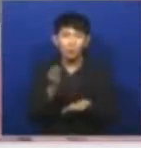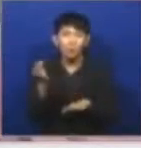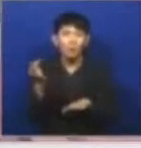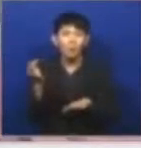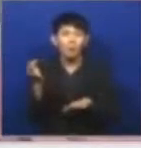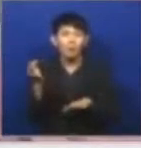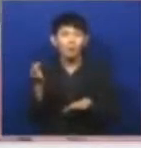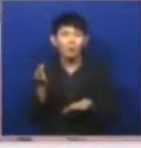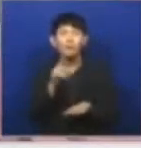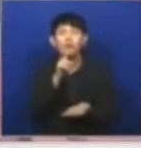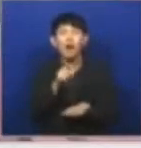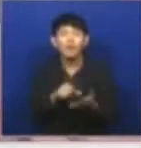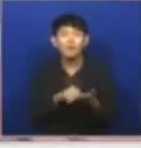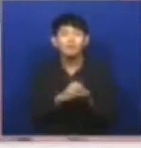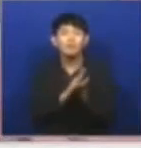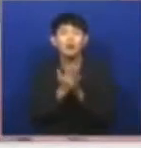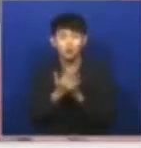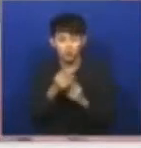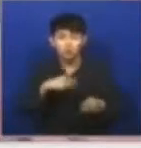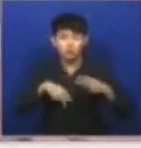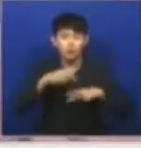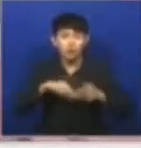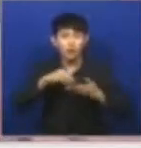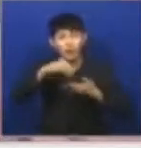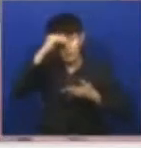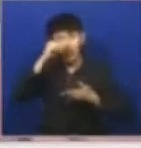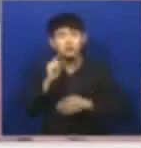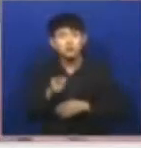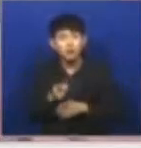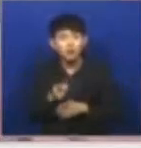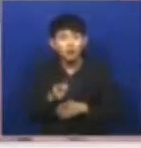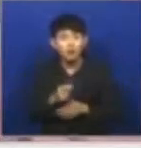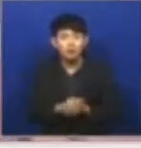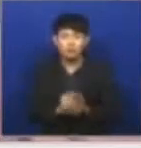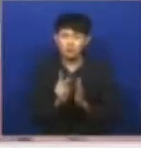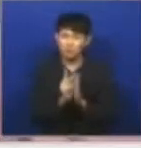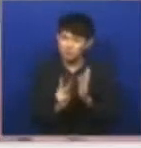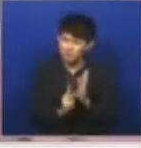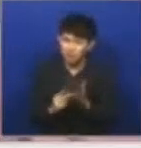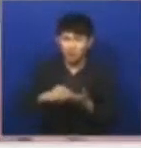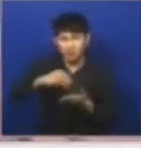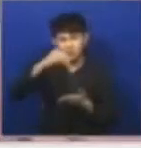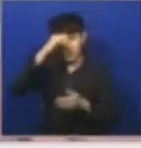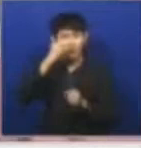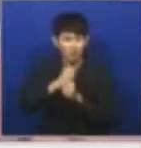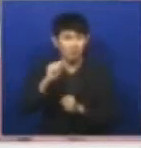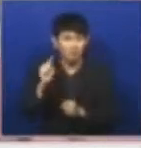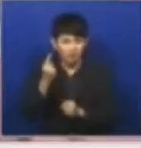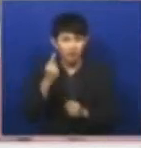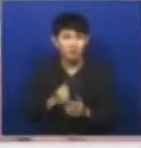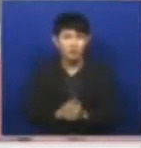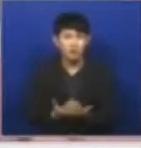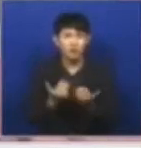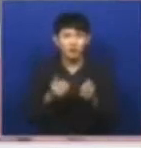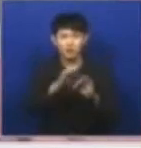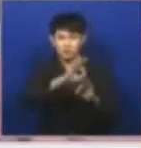ปฏิรูปที่จะดูแลบุคลากรทางการศึกษาเวลานี้กำลังออกกฎหมายการศึกษาในเนื้อห